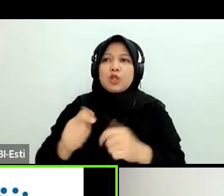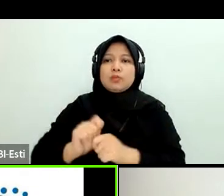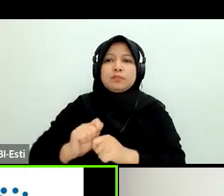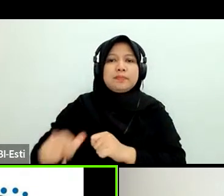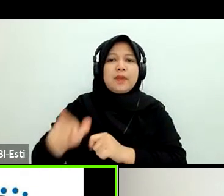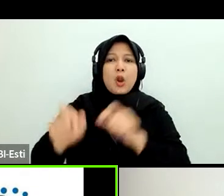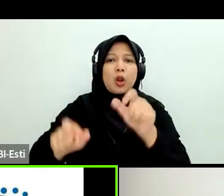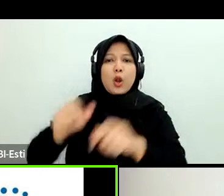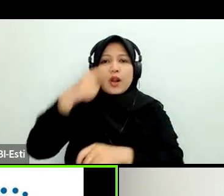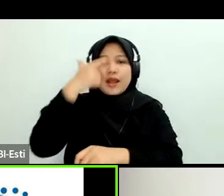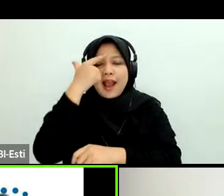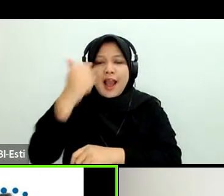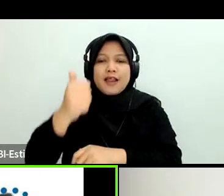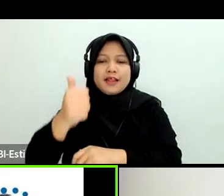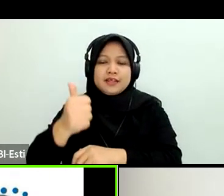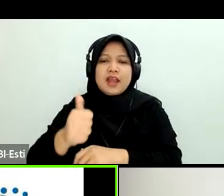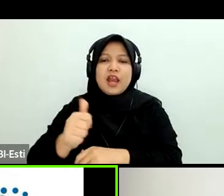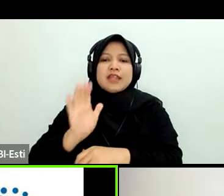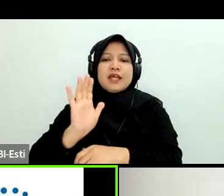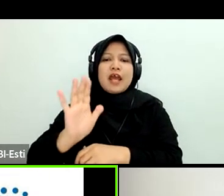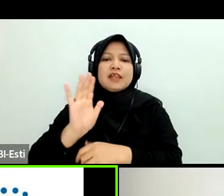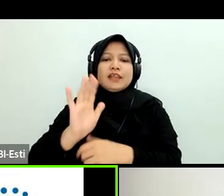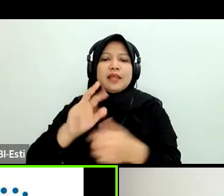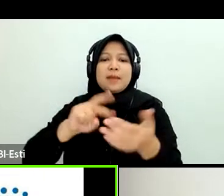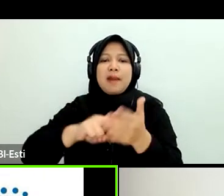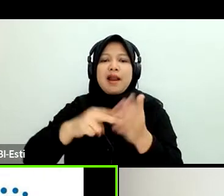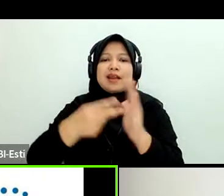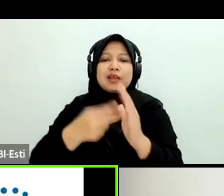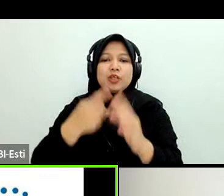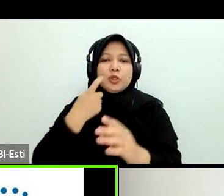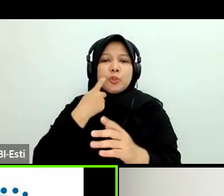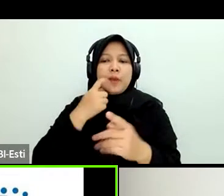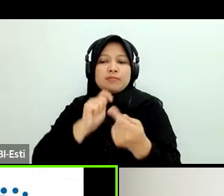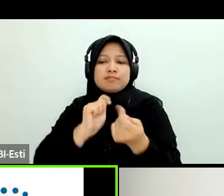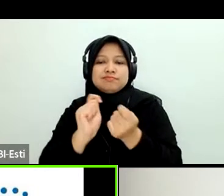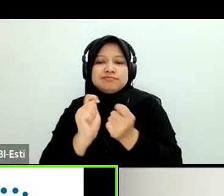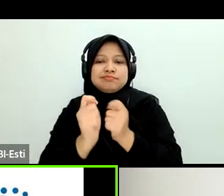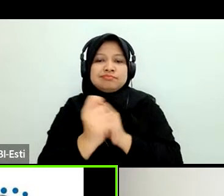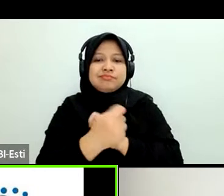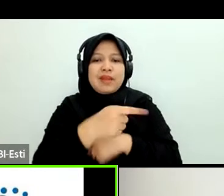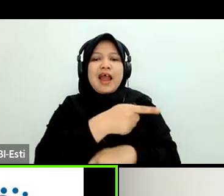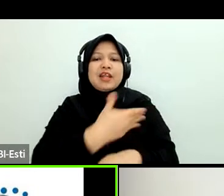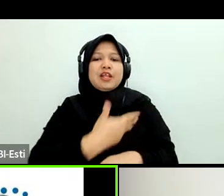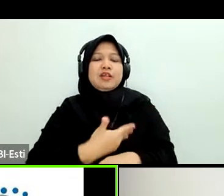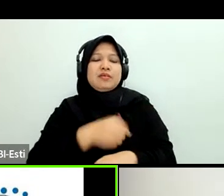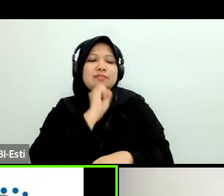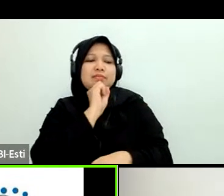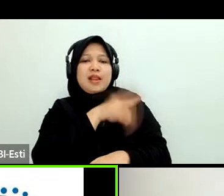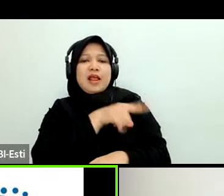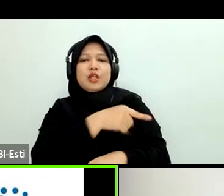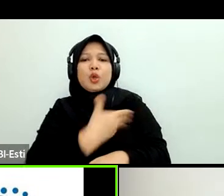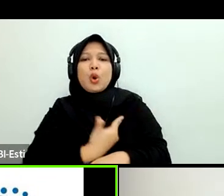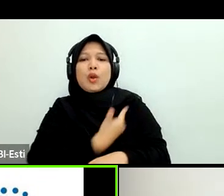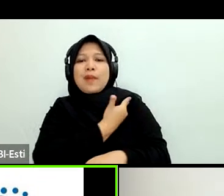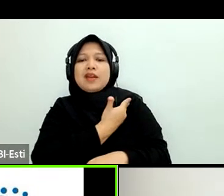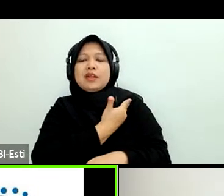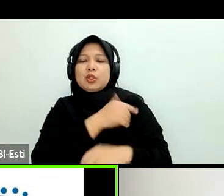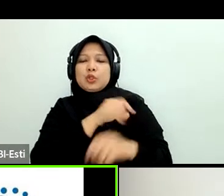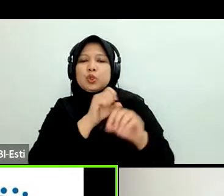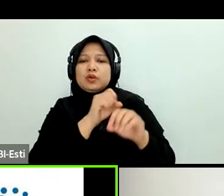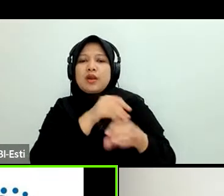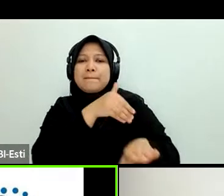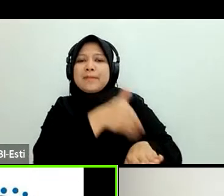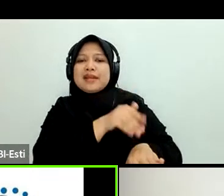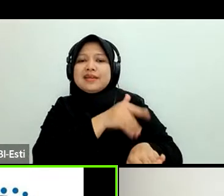maknanya bisa diplintir sehingga si korban dianggap menghina headspeed dan seterusnya itu Lengser